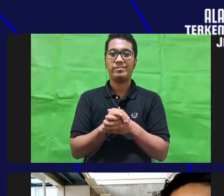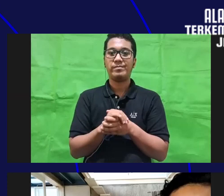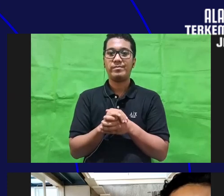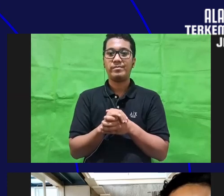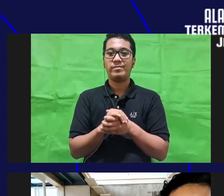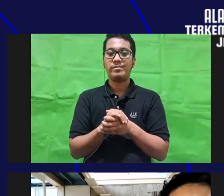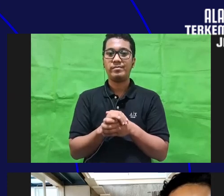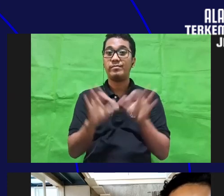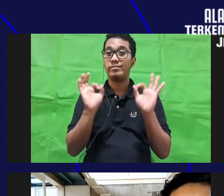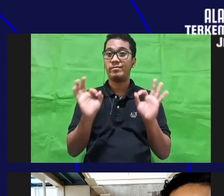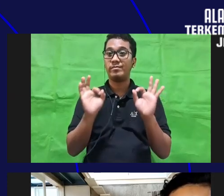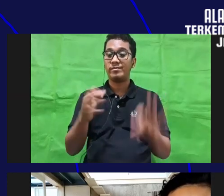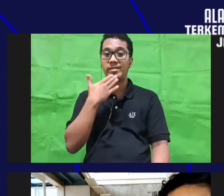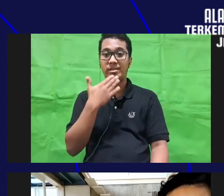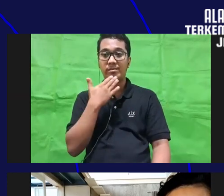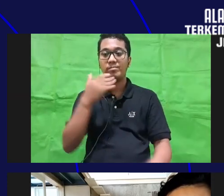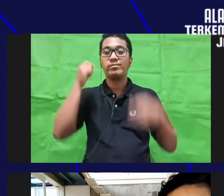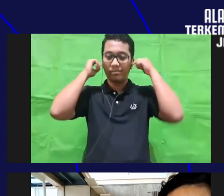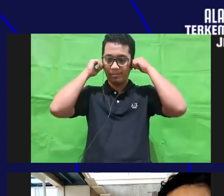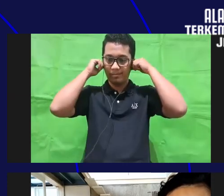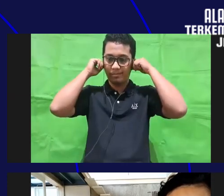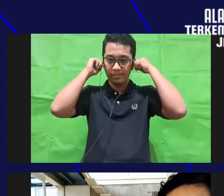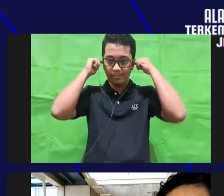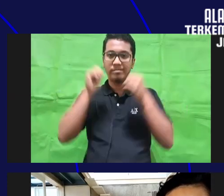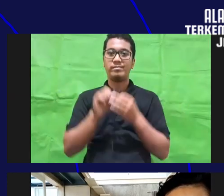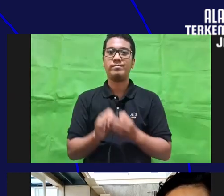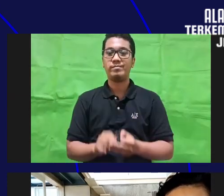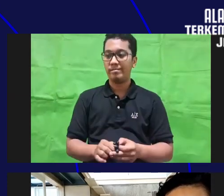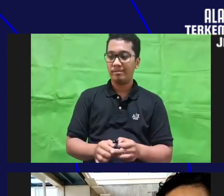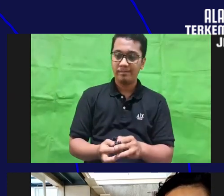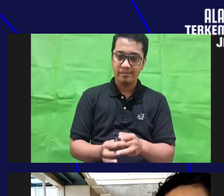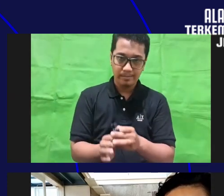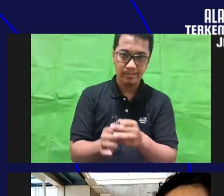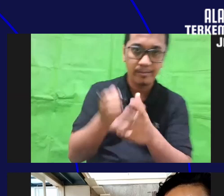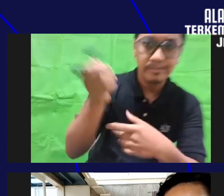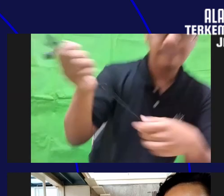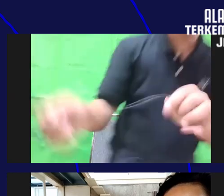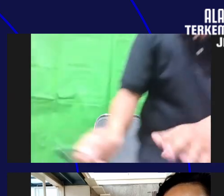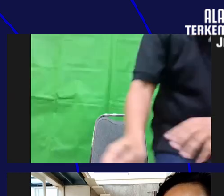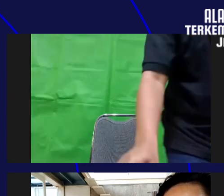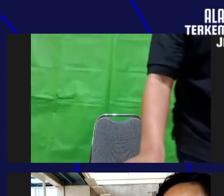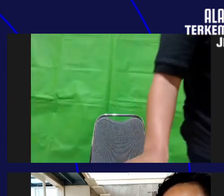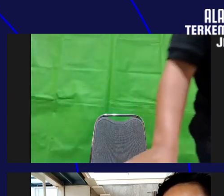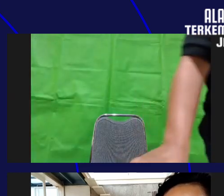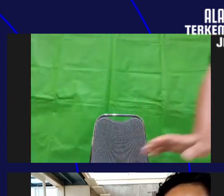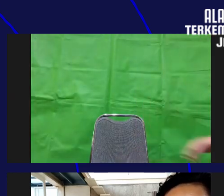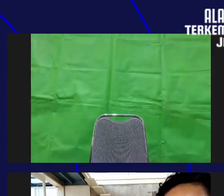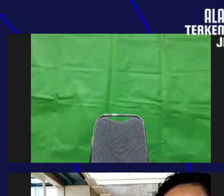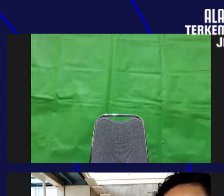kasih sekali Daniel, sangat komprehensif presentasi dari Daniel. Sedikit menggarisbawahi, jadi Daniel bercerita